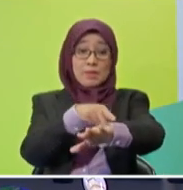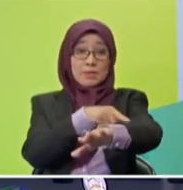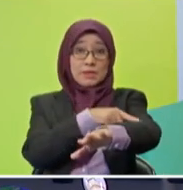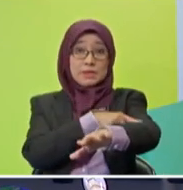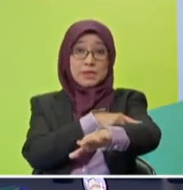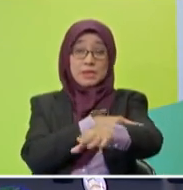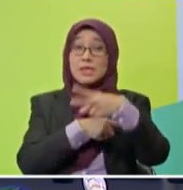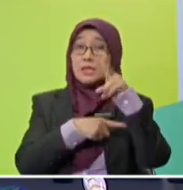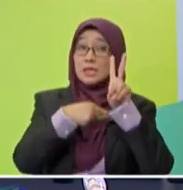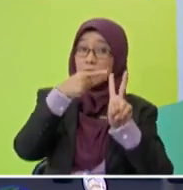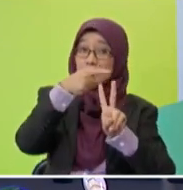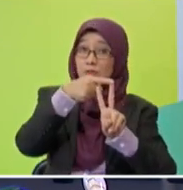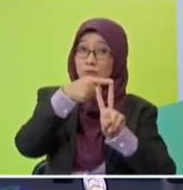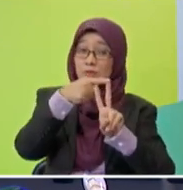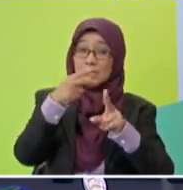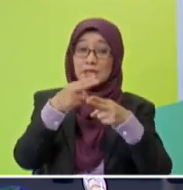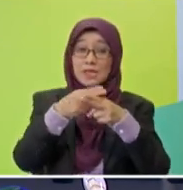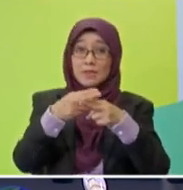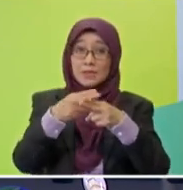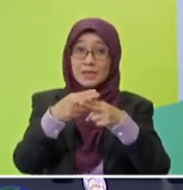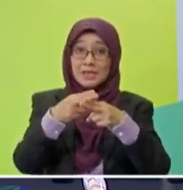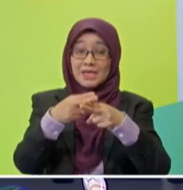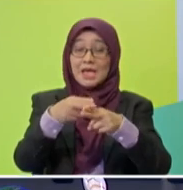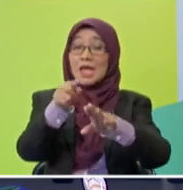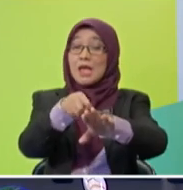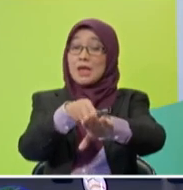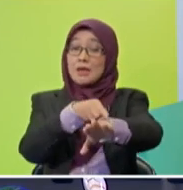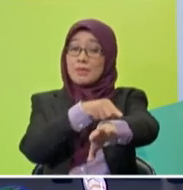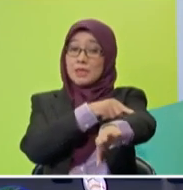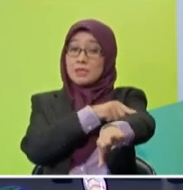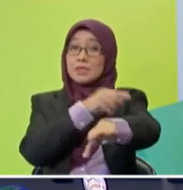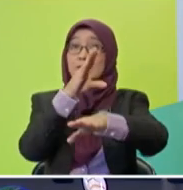adalah pendek panjang dan pendek